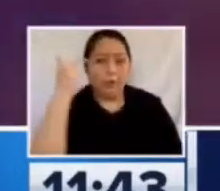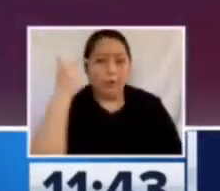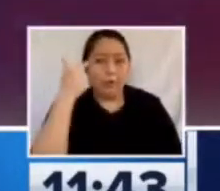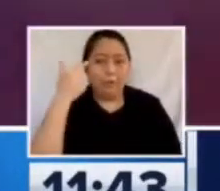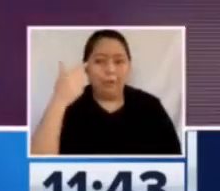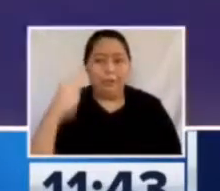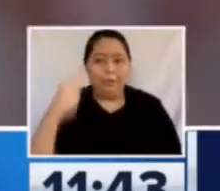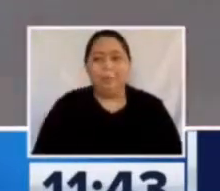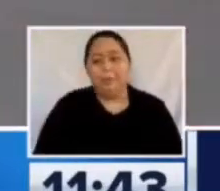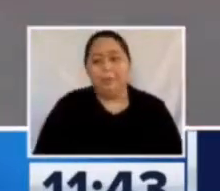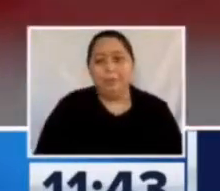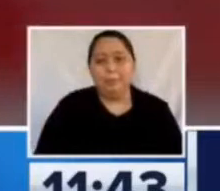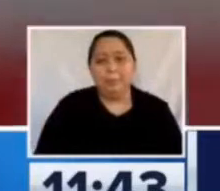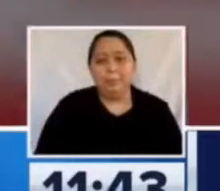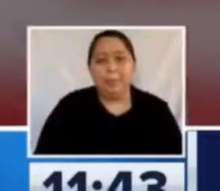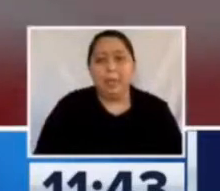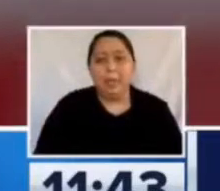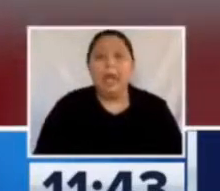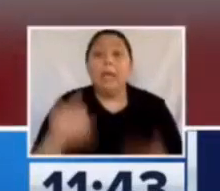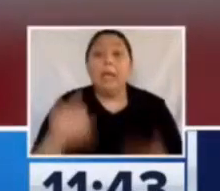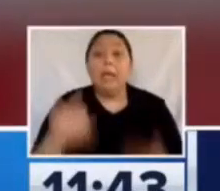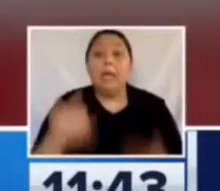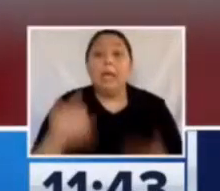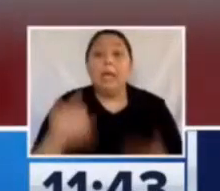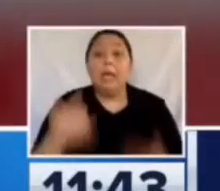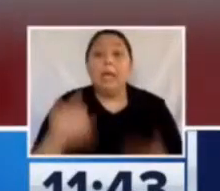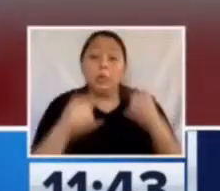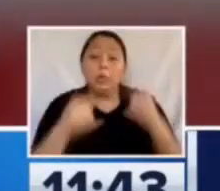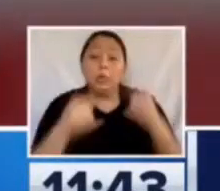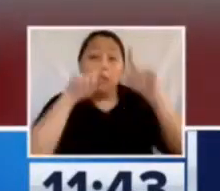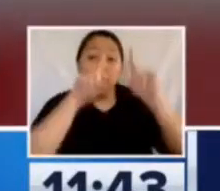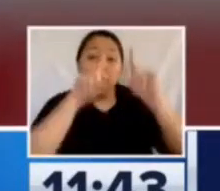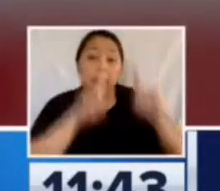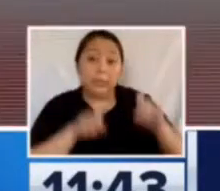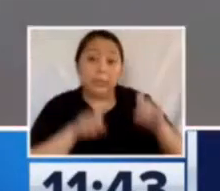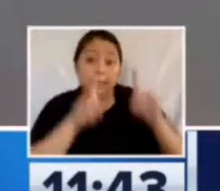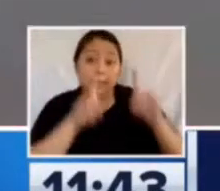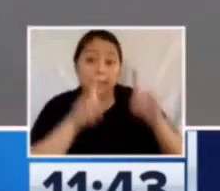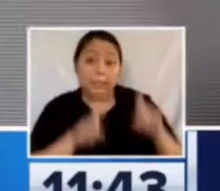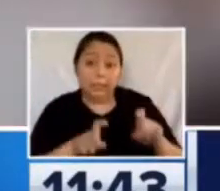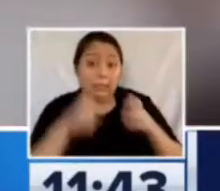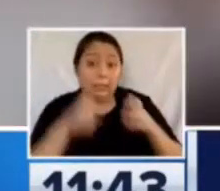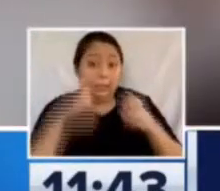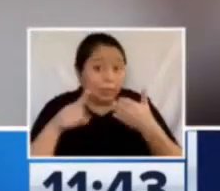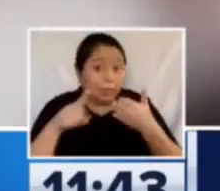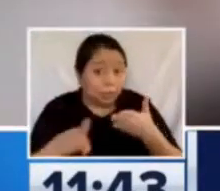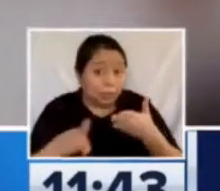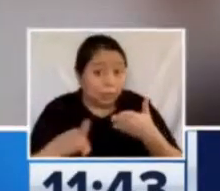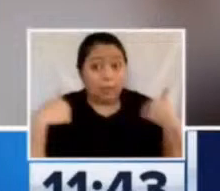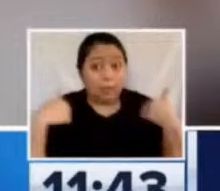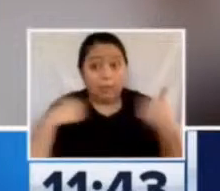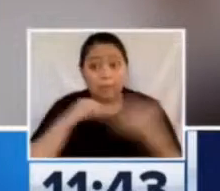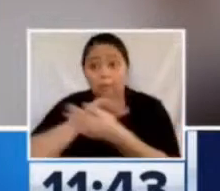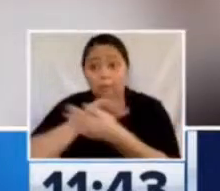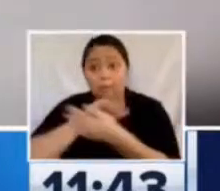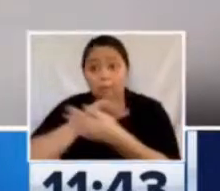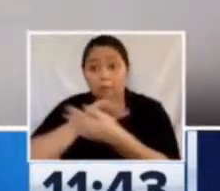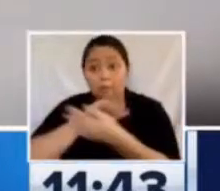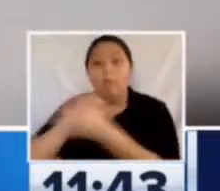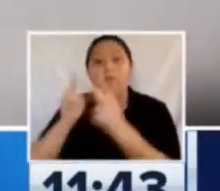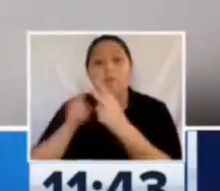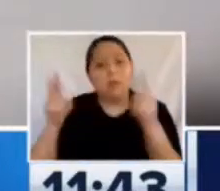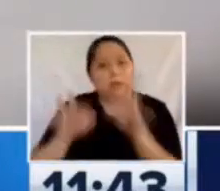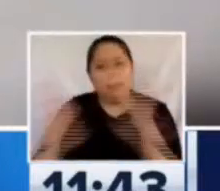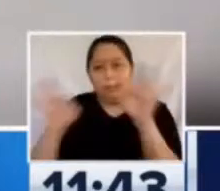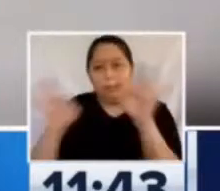with the national government sa utos ng ating Pangulo. Habang tinataas natin yung kapasidad natin mag-test, habang mas marami tayong